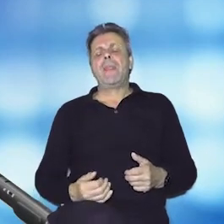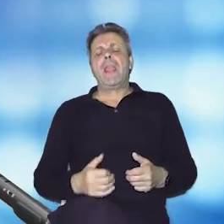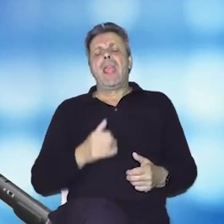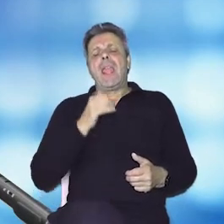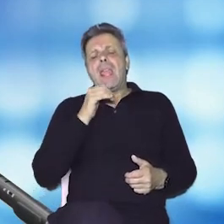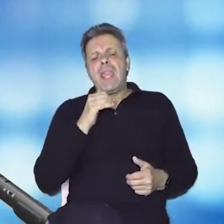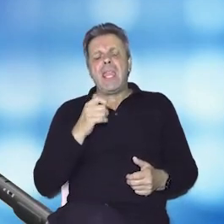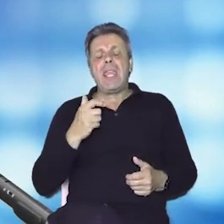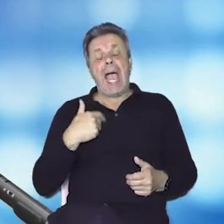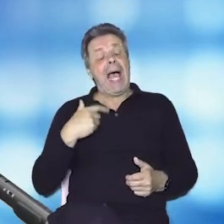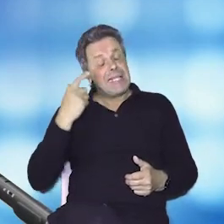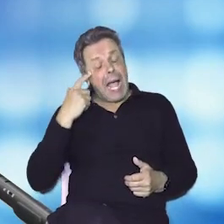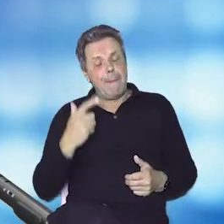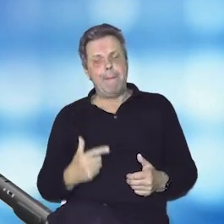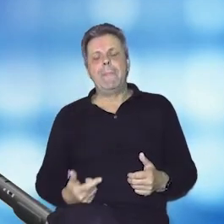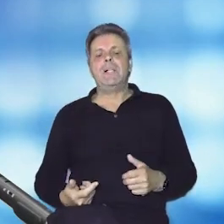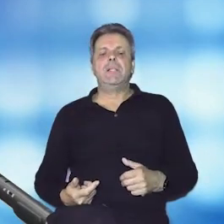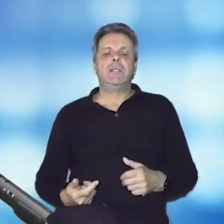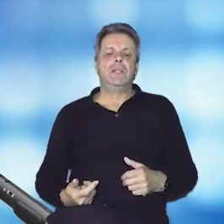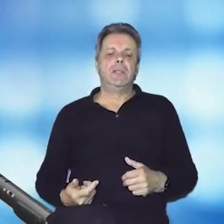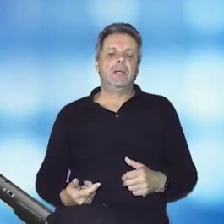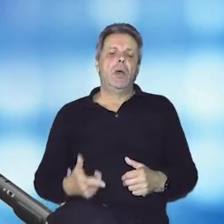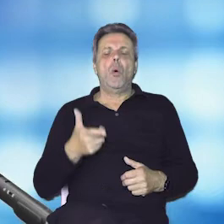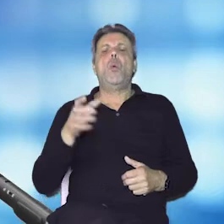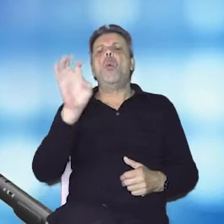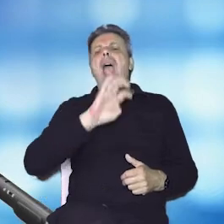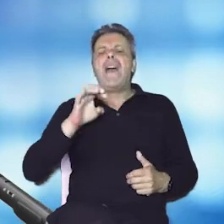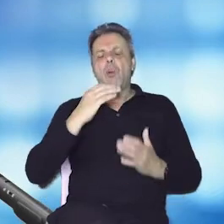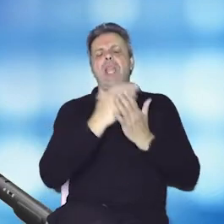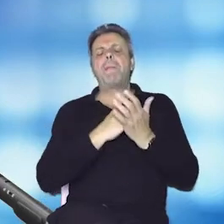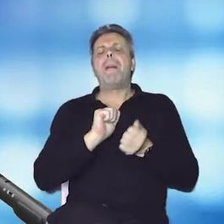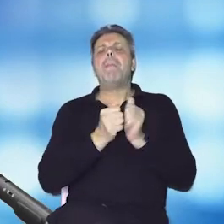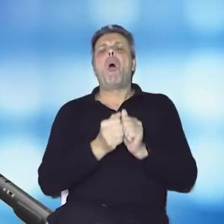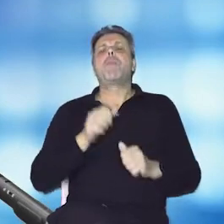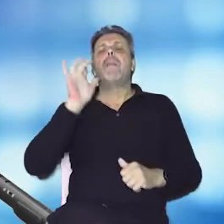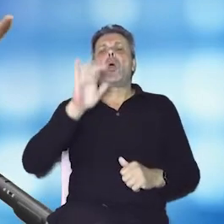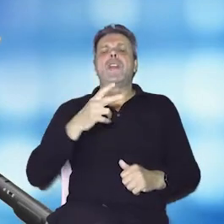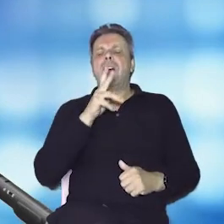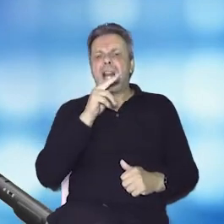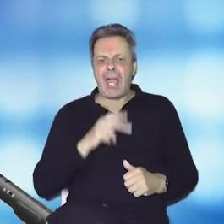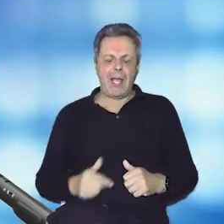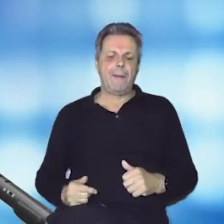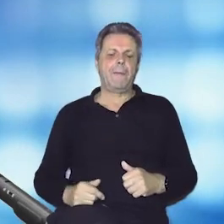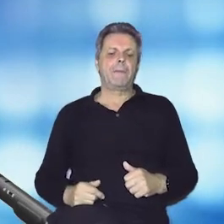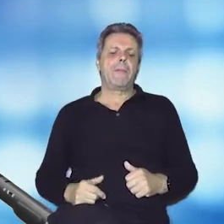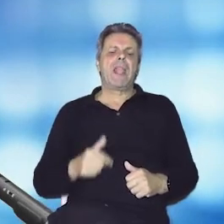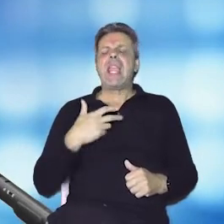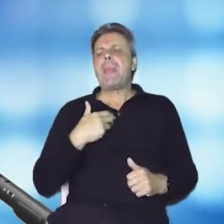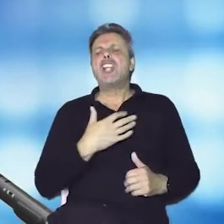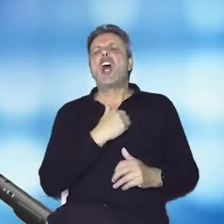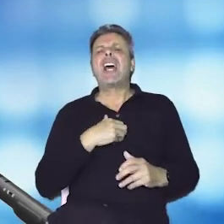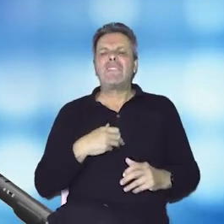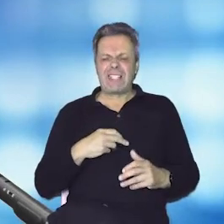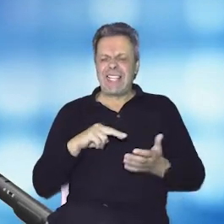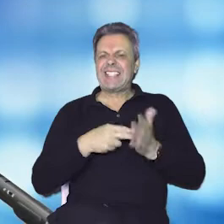jako sam upućena u taj europski plan borbe protiv raka i naš taj nacionalni strateški okvir